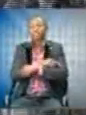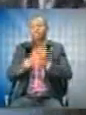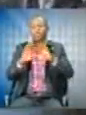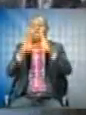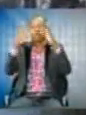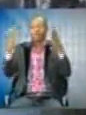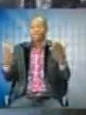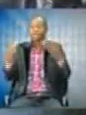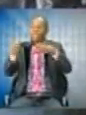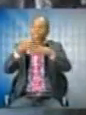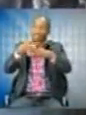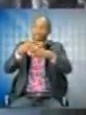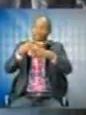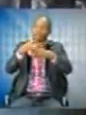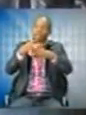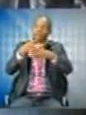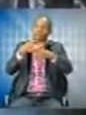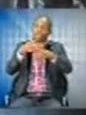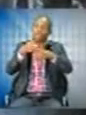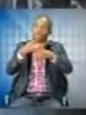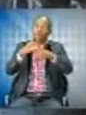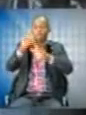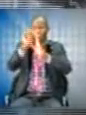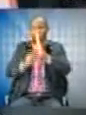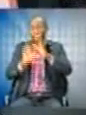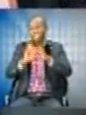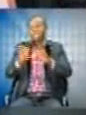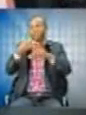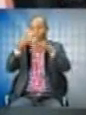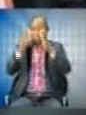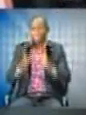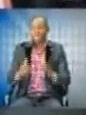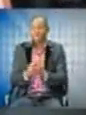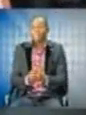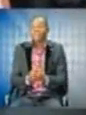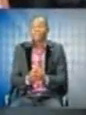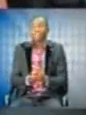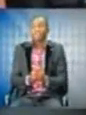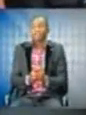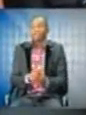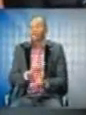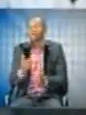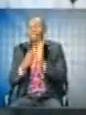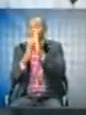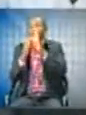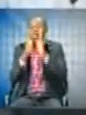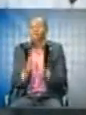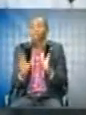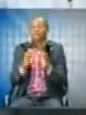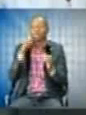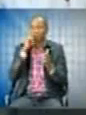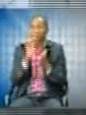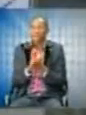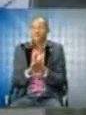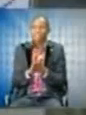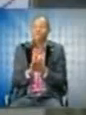formateurs au CEF, Centre d'éveil de la femme de Lubumbashi. Fulbert Simbi, représentant de Mme Karen Katumbi, est le